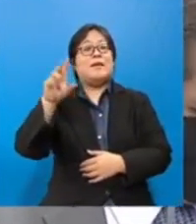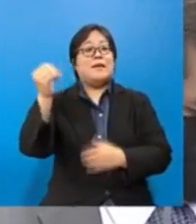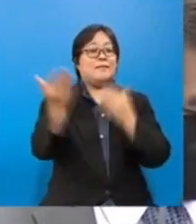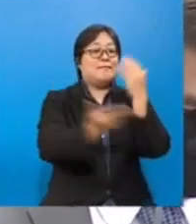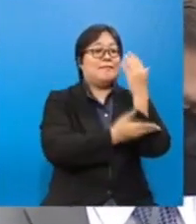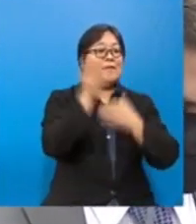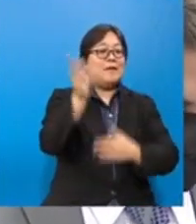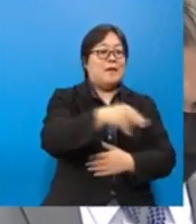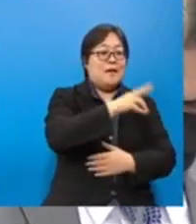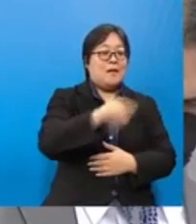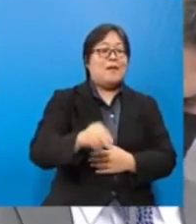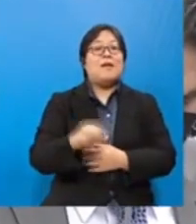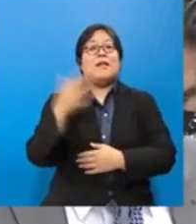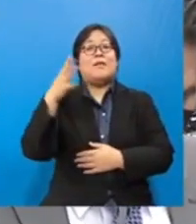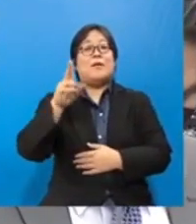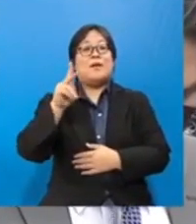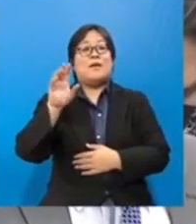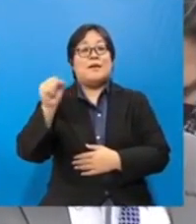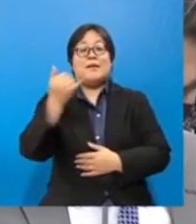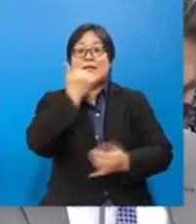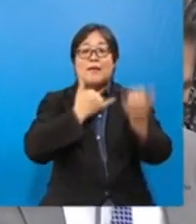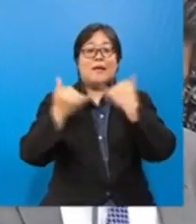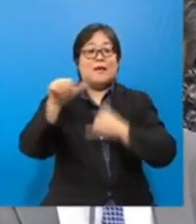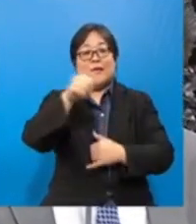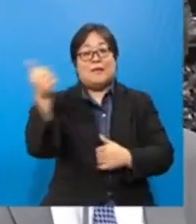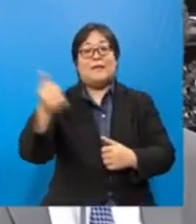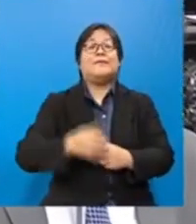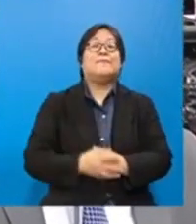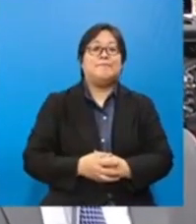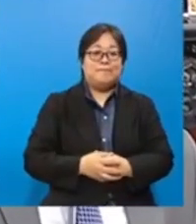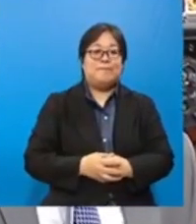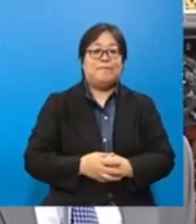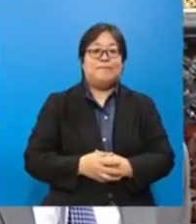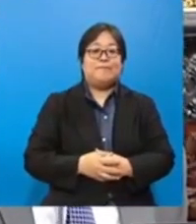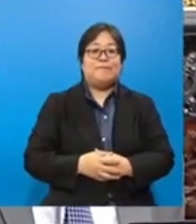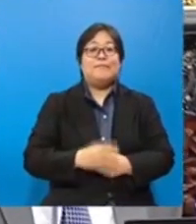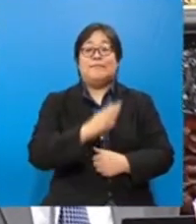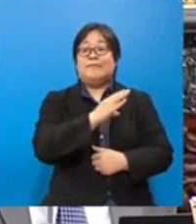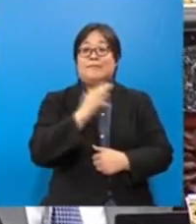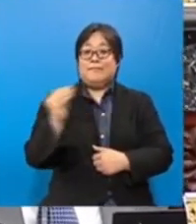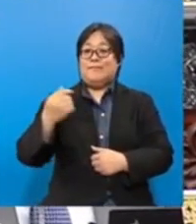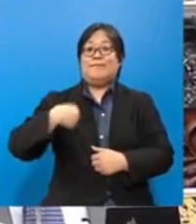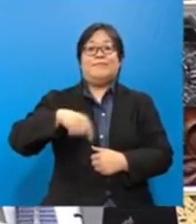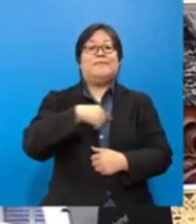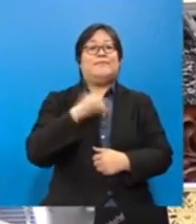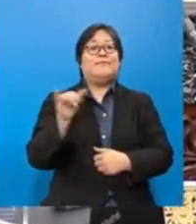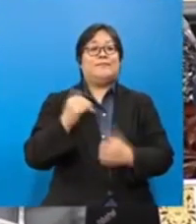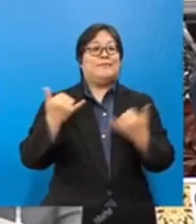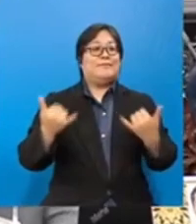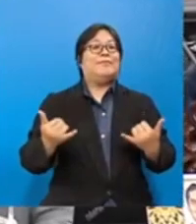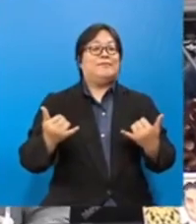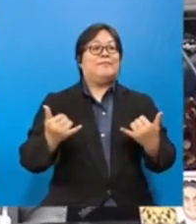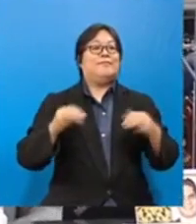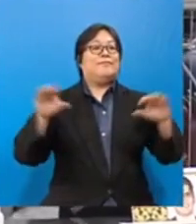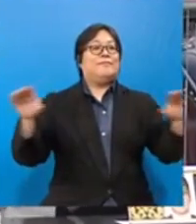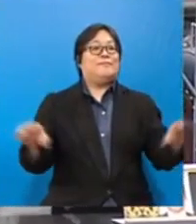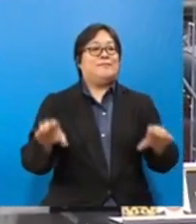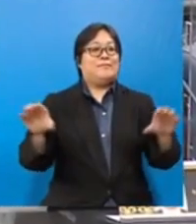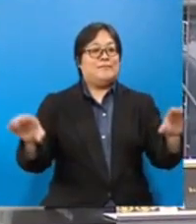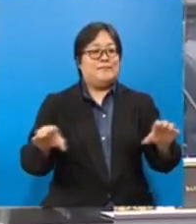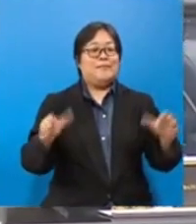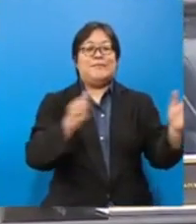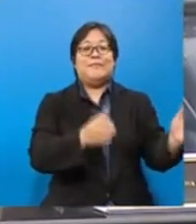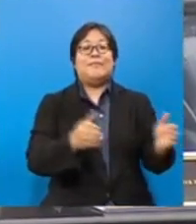pemalak haram 15 Kesa kesalahan hutannya lain dan eh kita juga sedang membuat